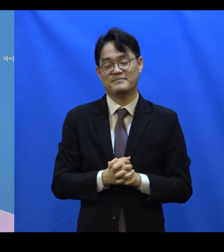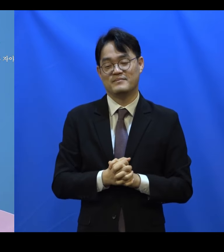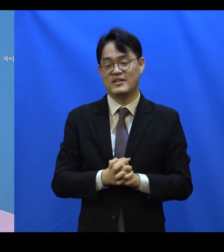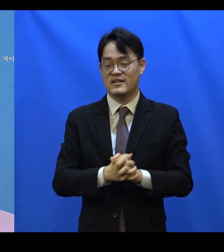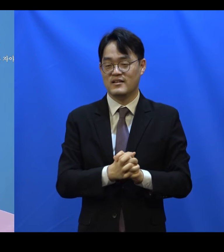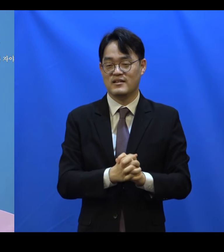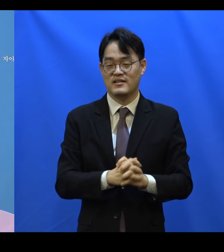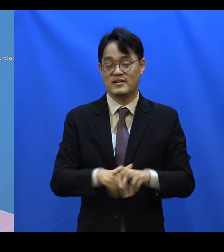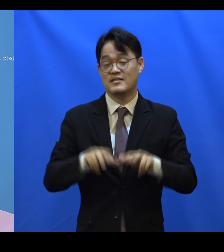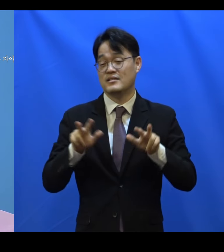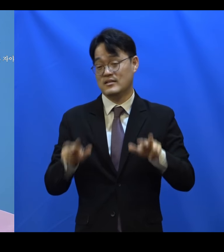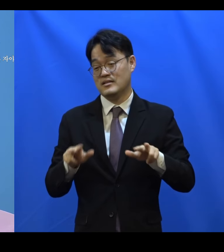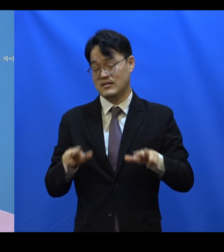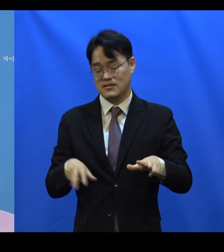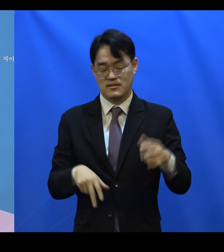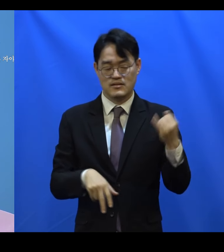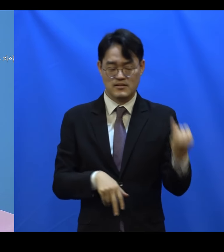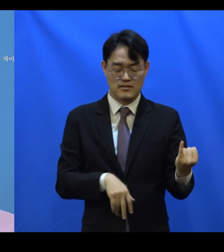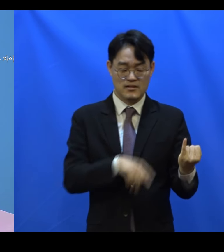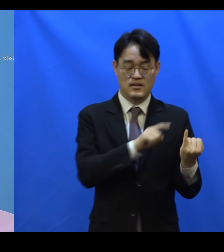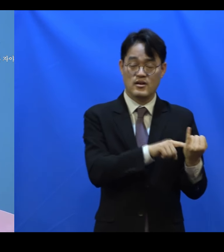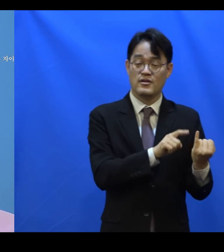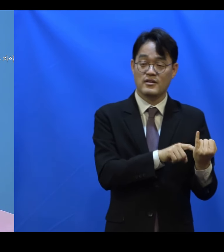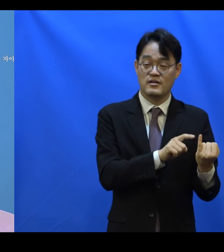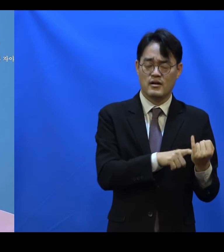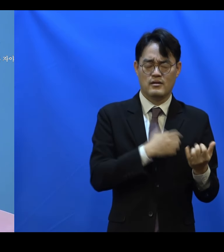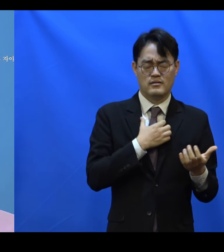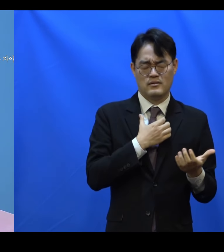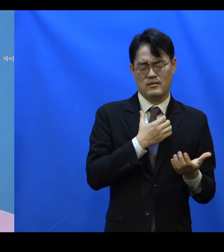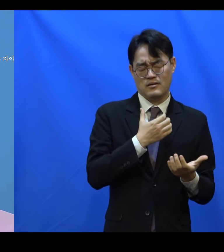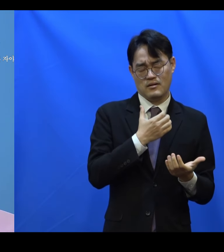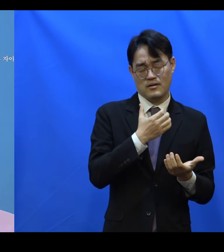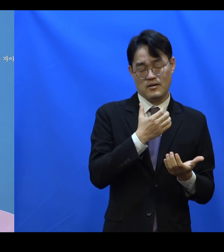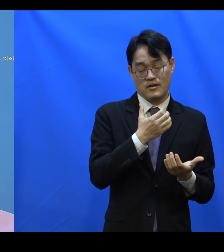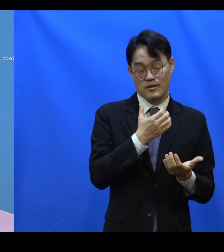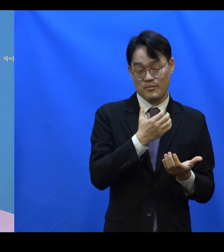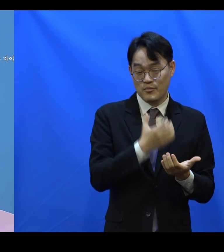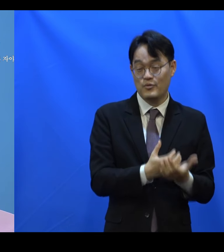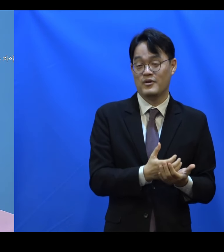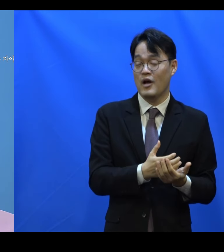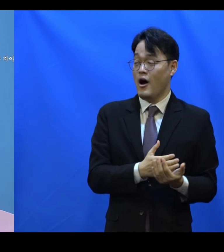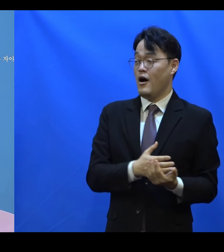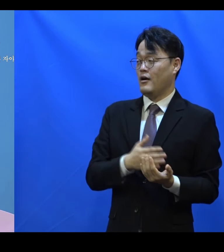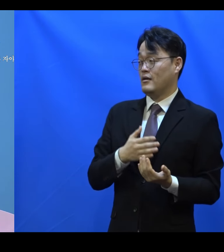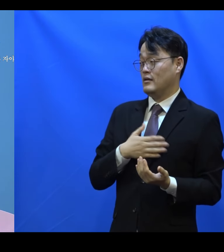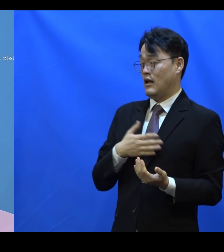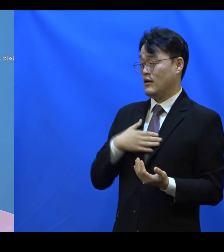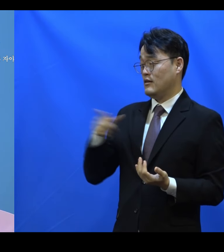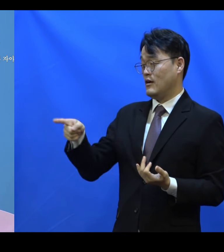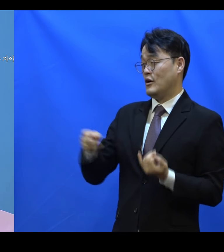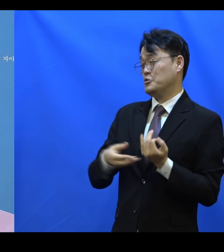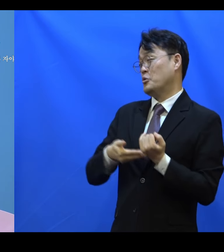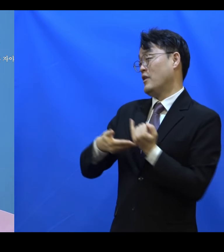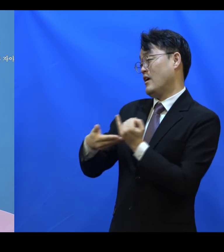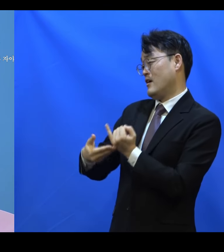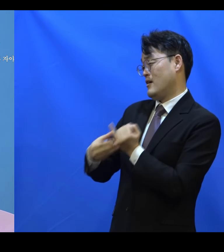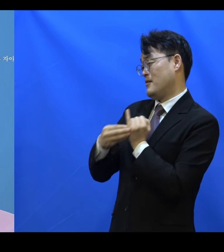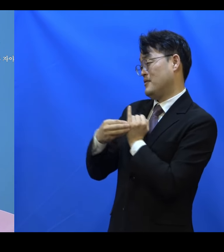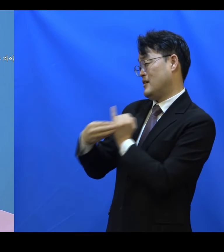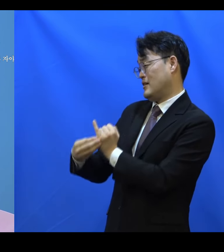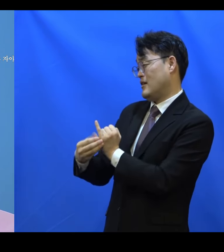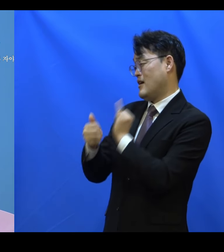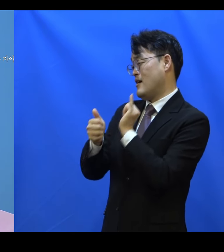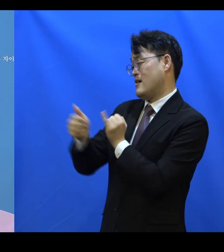지금 이 술라미는 감동에 넘쳐서 떨리는 목소리로 지금 하고 있는 거죠. 여러분,